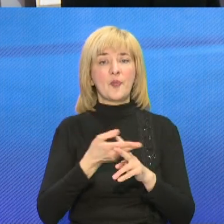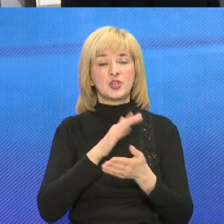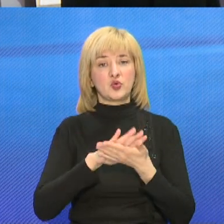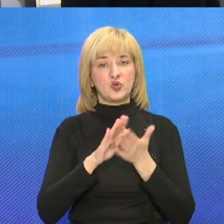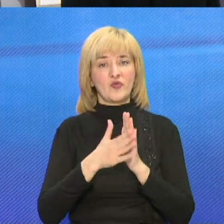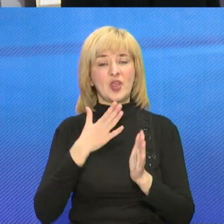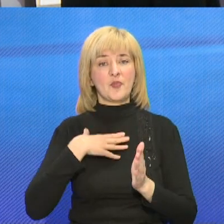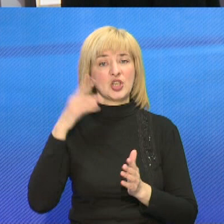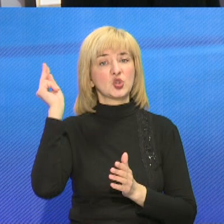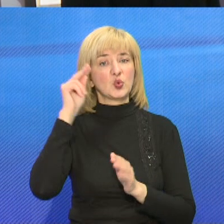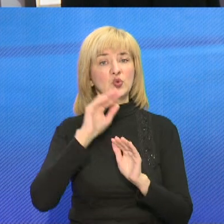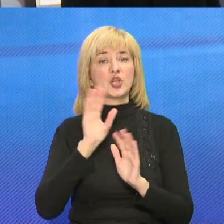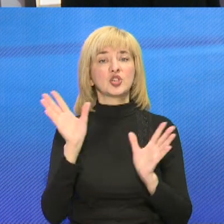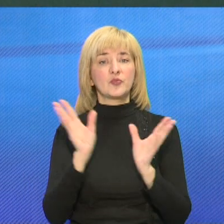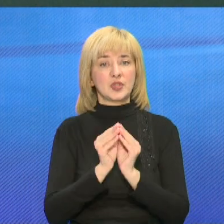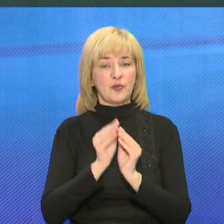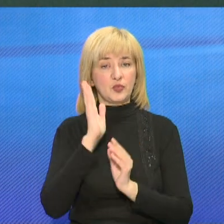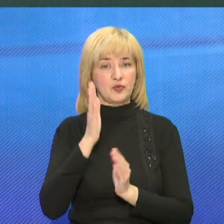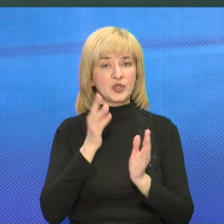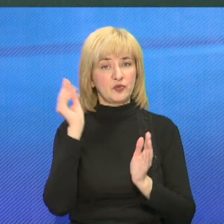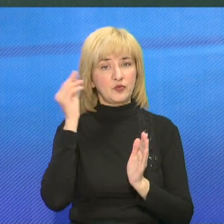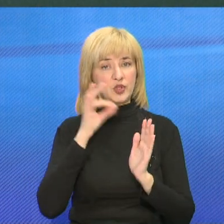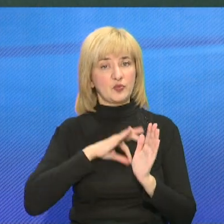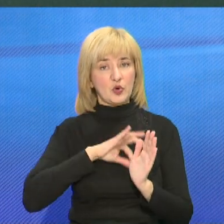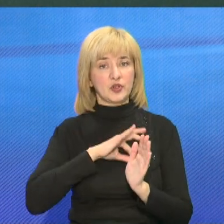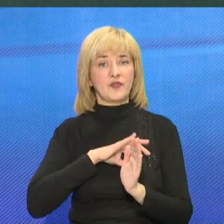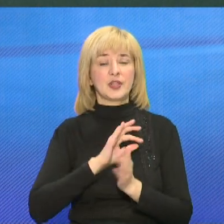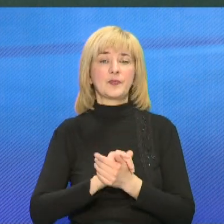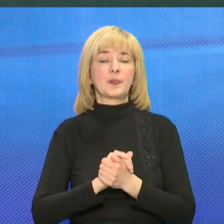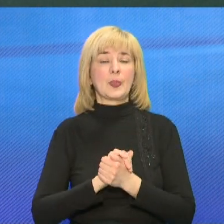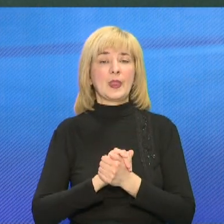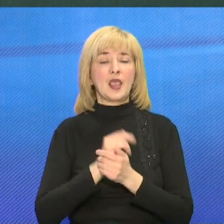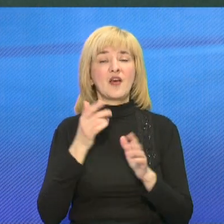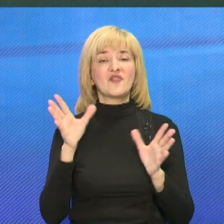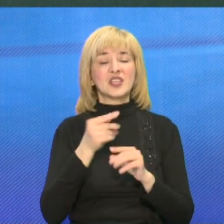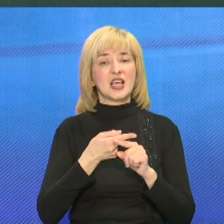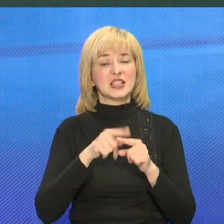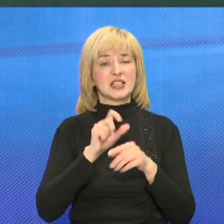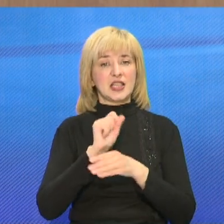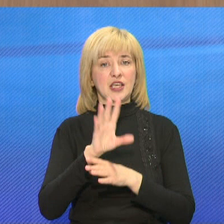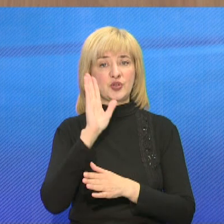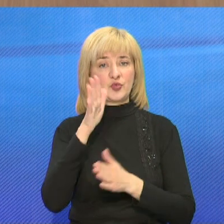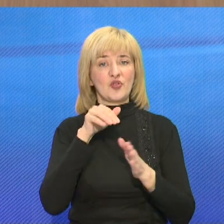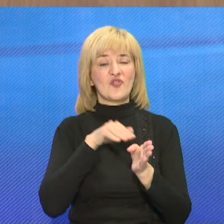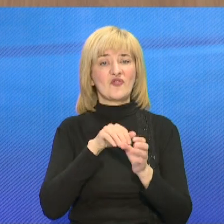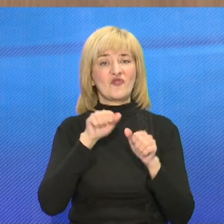учащимся используем для написания научных работ. Усе гэтыя и новые задачи будут вырашацца у сучасных умовах працы айчыннай системы